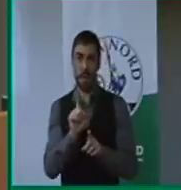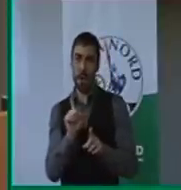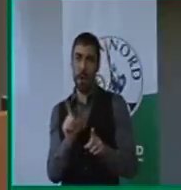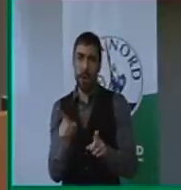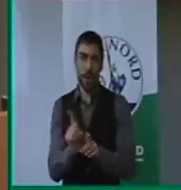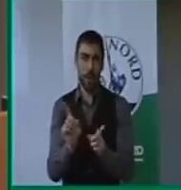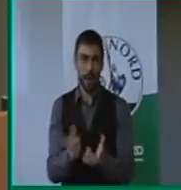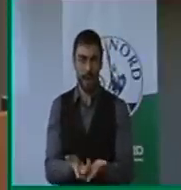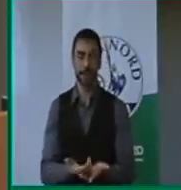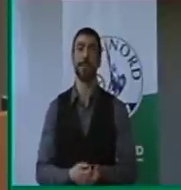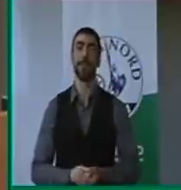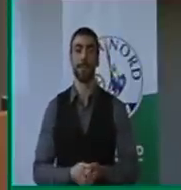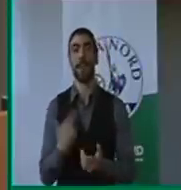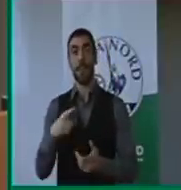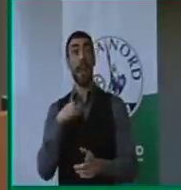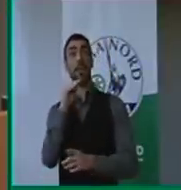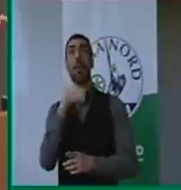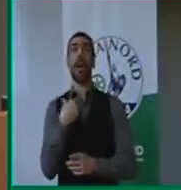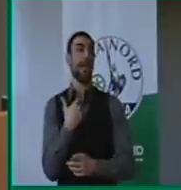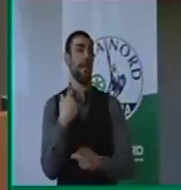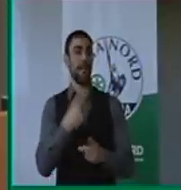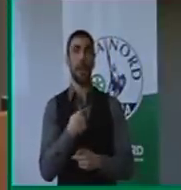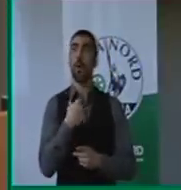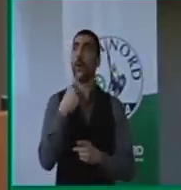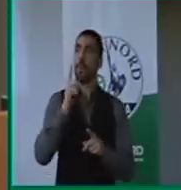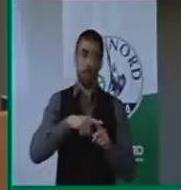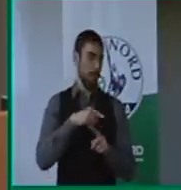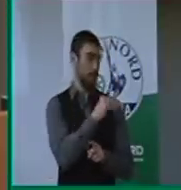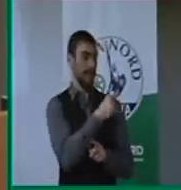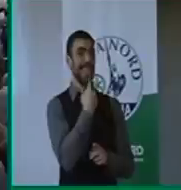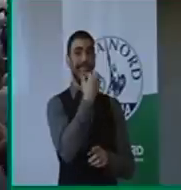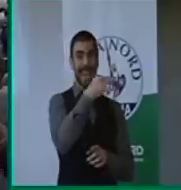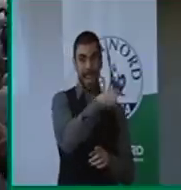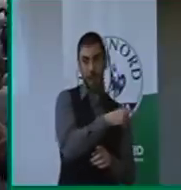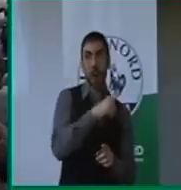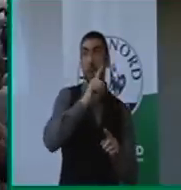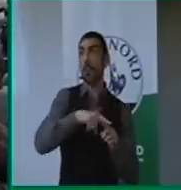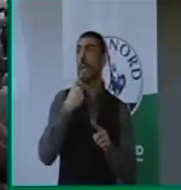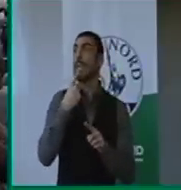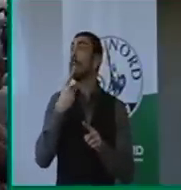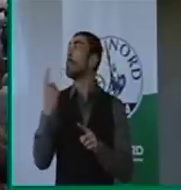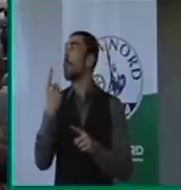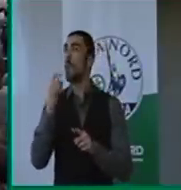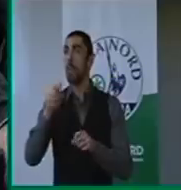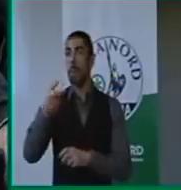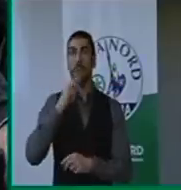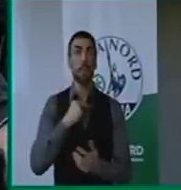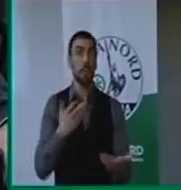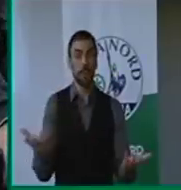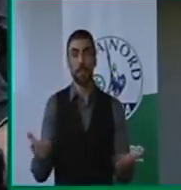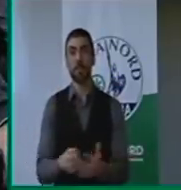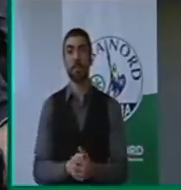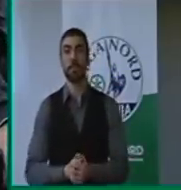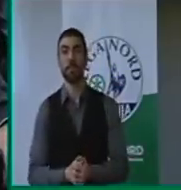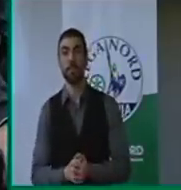disponibile e quindi la mia domanda è che poi giro ai relatori magari potrà sicuramente il professor Borghi risponderà durante il suo